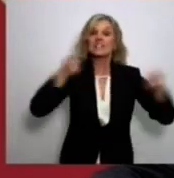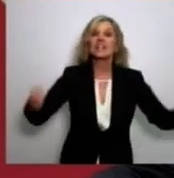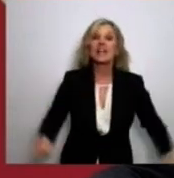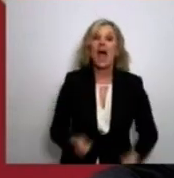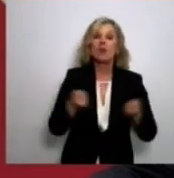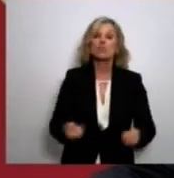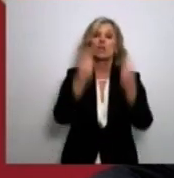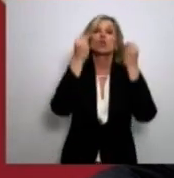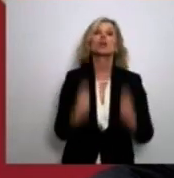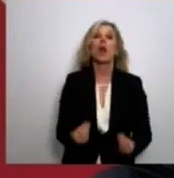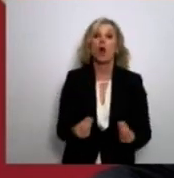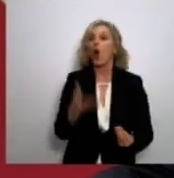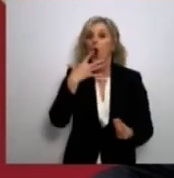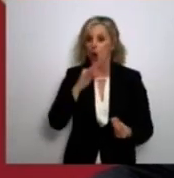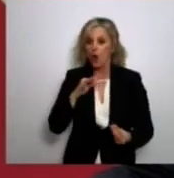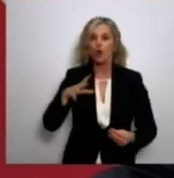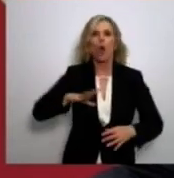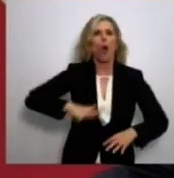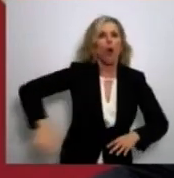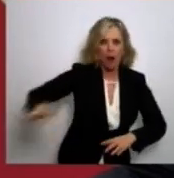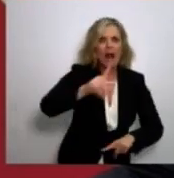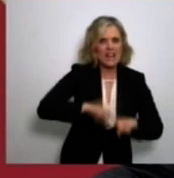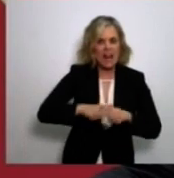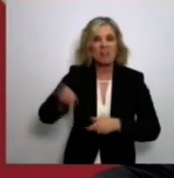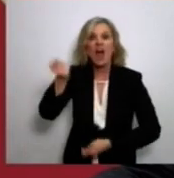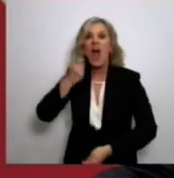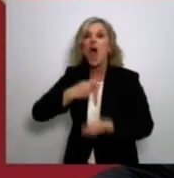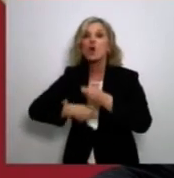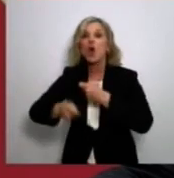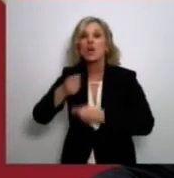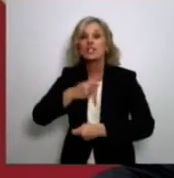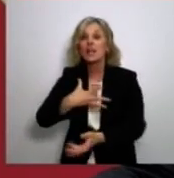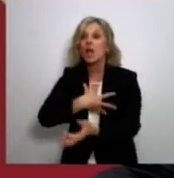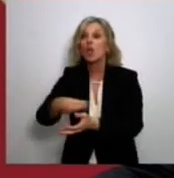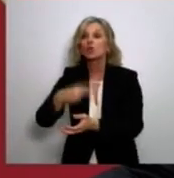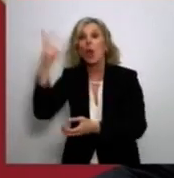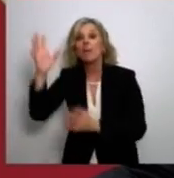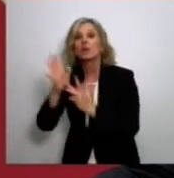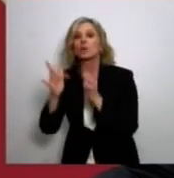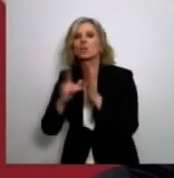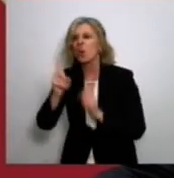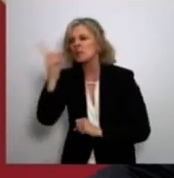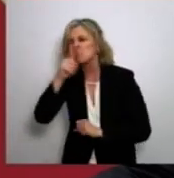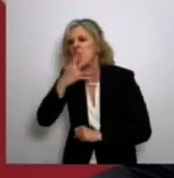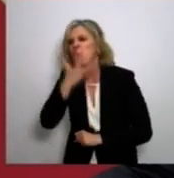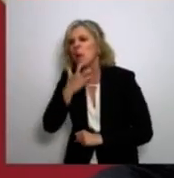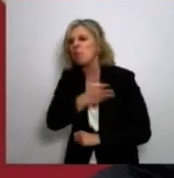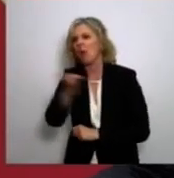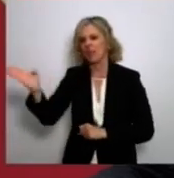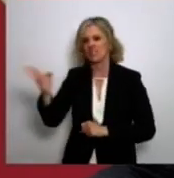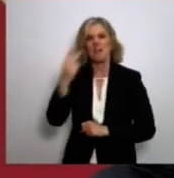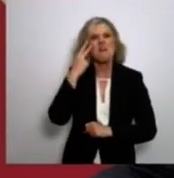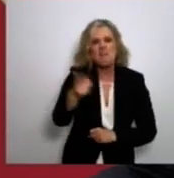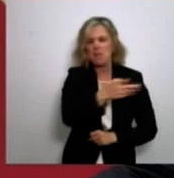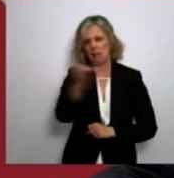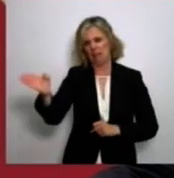μας αγοράστηκαν με το αίμα του Χριστού. Δεν αγοράστηκαν με το αίμα των ψευτοπαπάδων, που υπάρχουν και τους βλέπετε